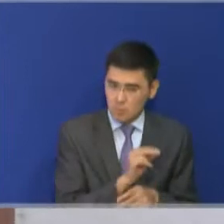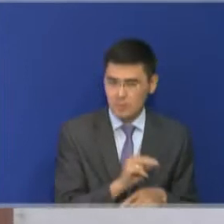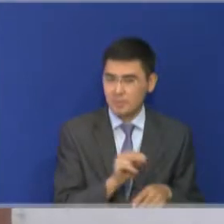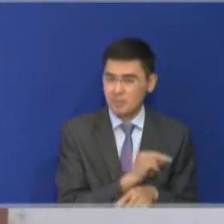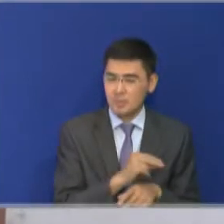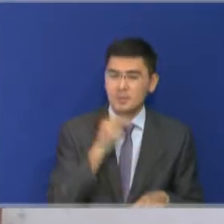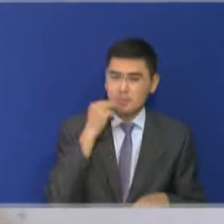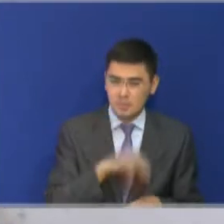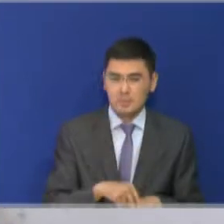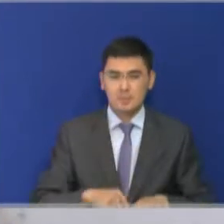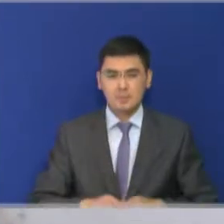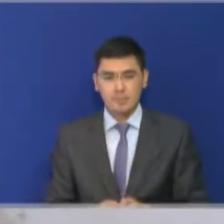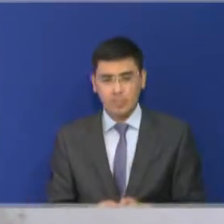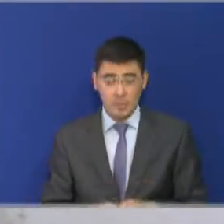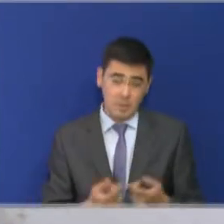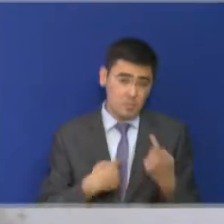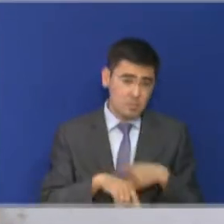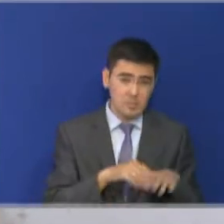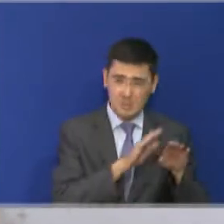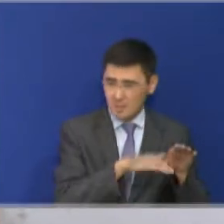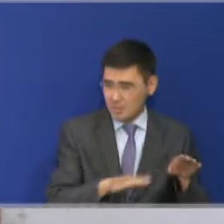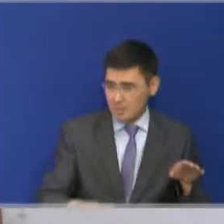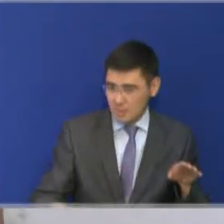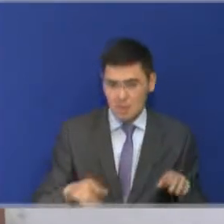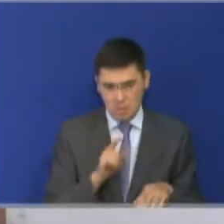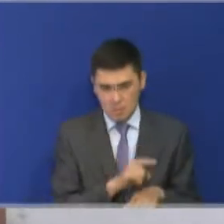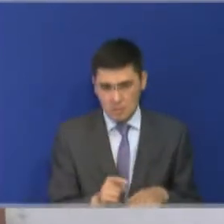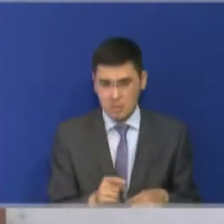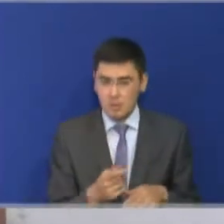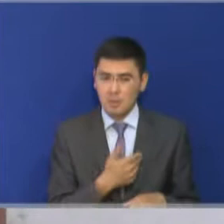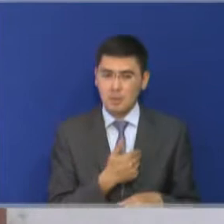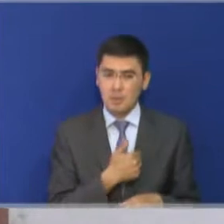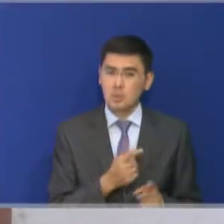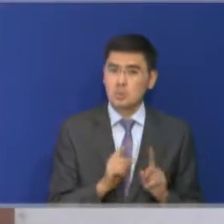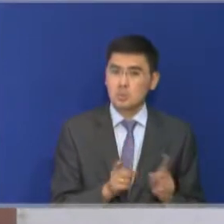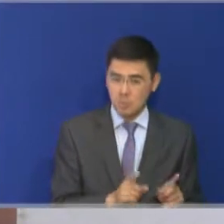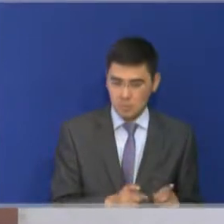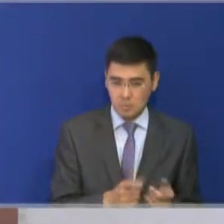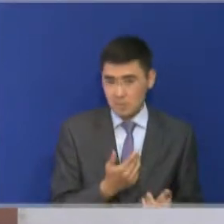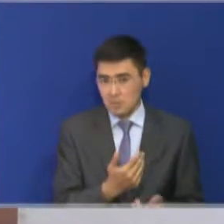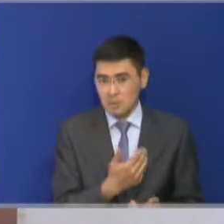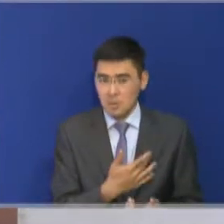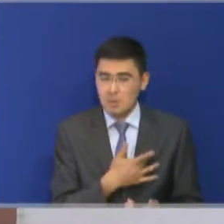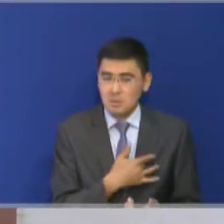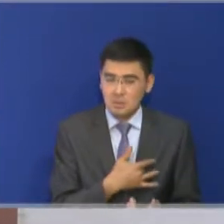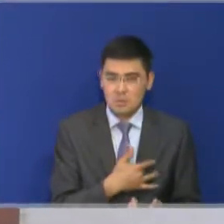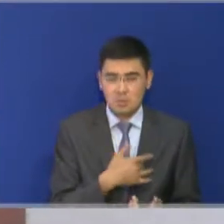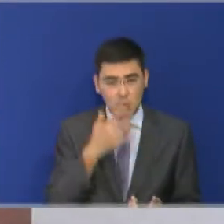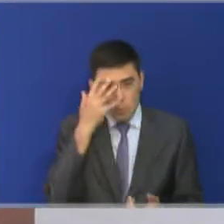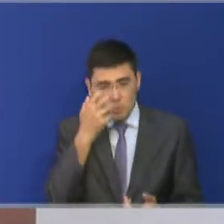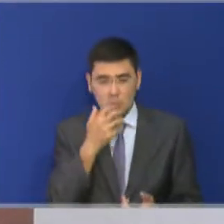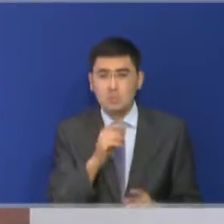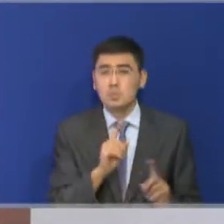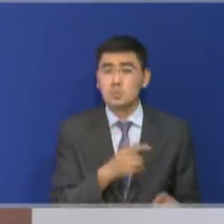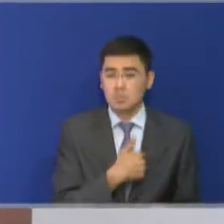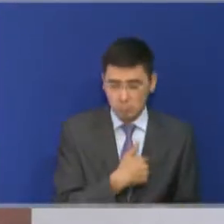бірі болып есептелеміз. Біздің бала шағымыз әтер ынталанып өзін бағы ғой, өзін істеп талапына сай